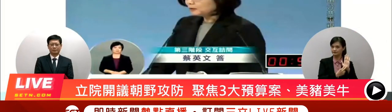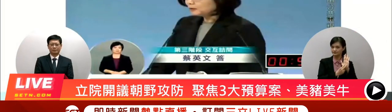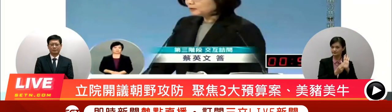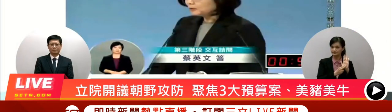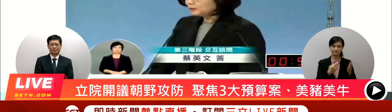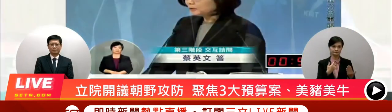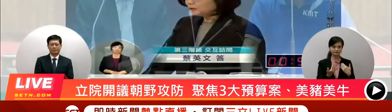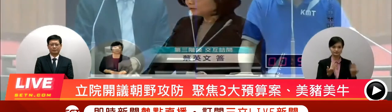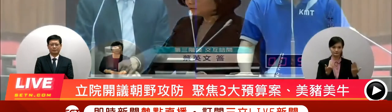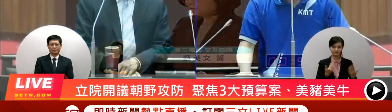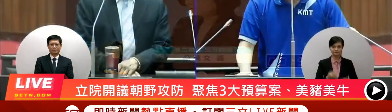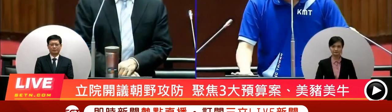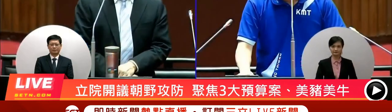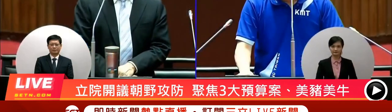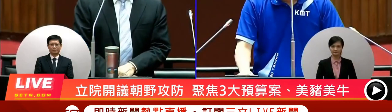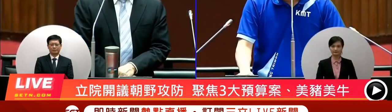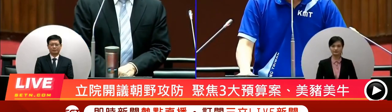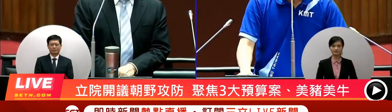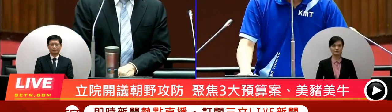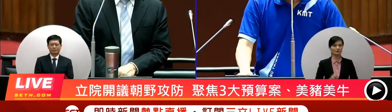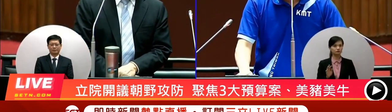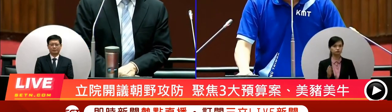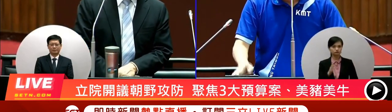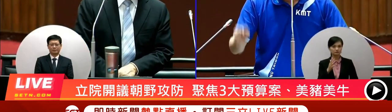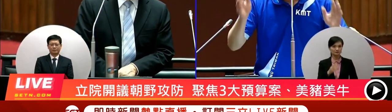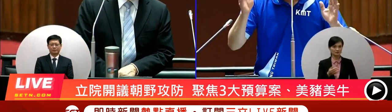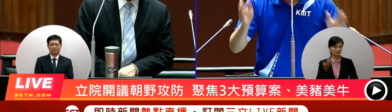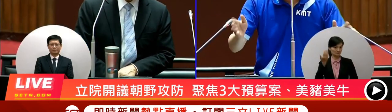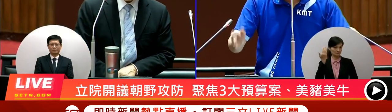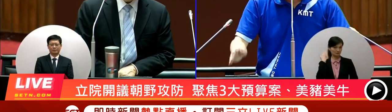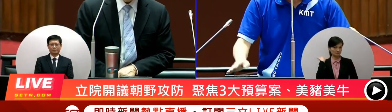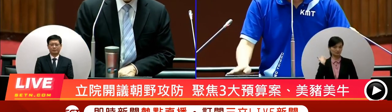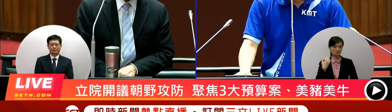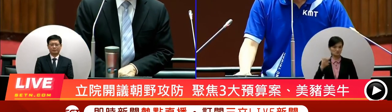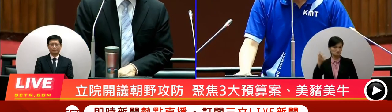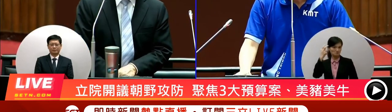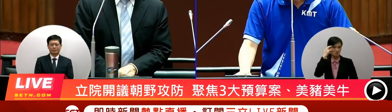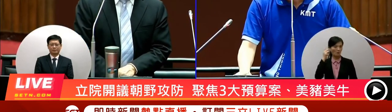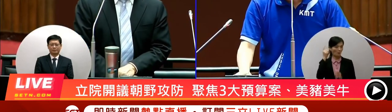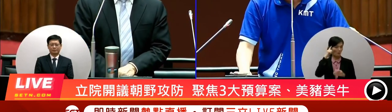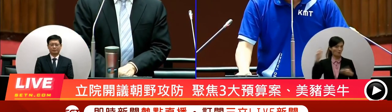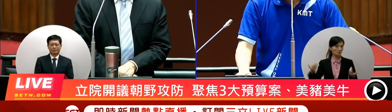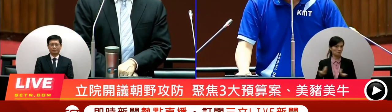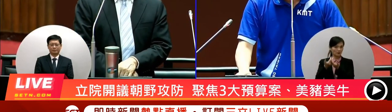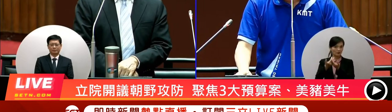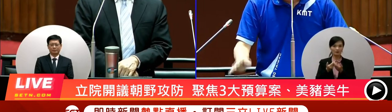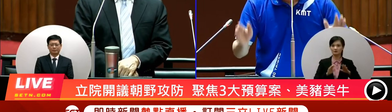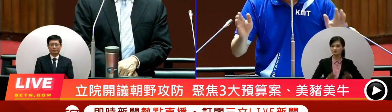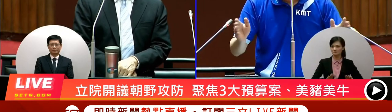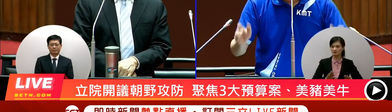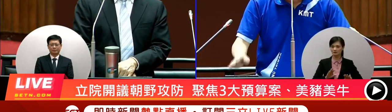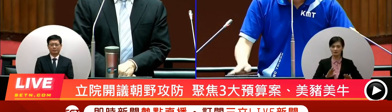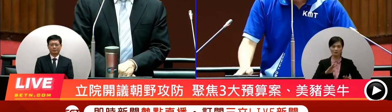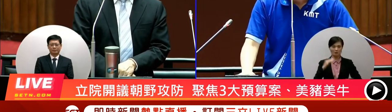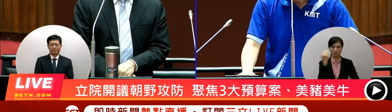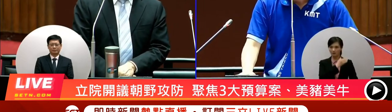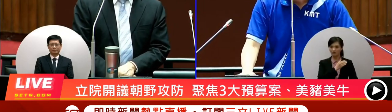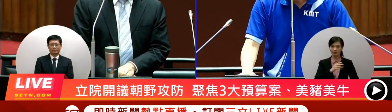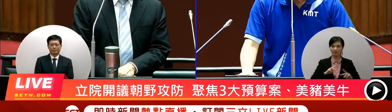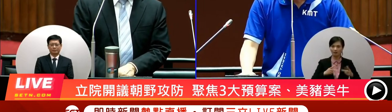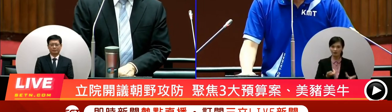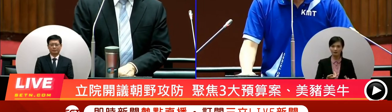楚、讲明白，他为什么以前坚决反对，那现在在没有沟通的情况